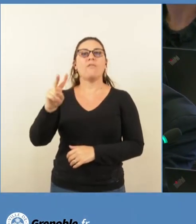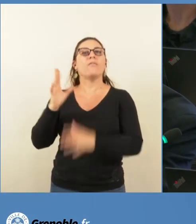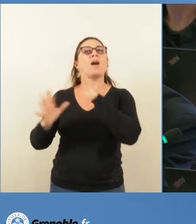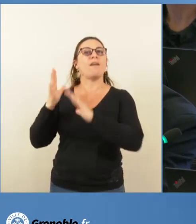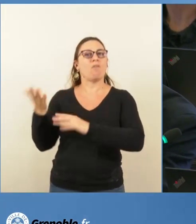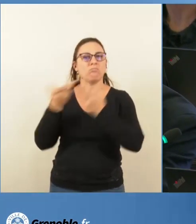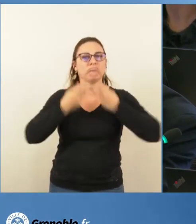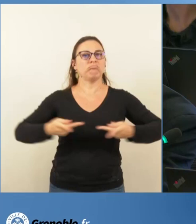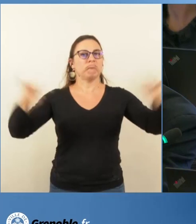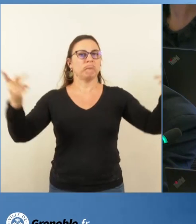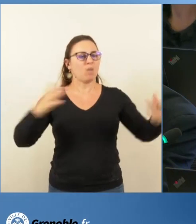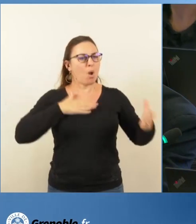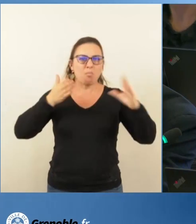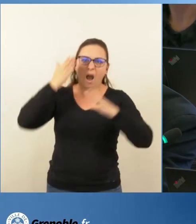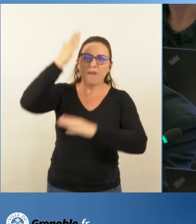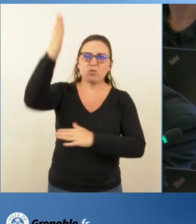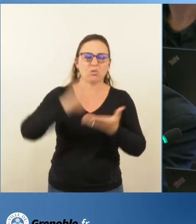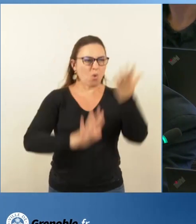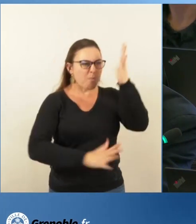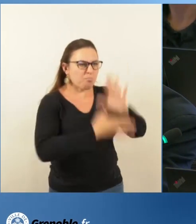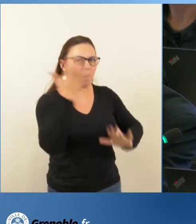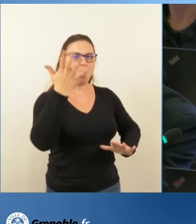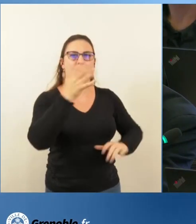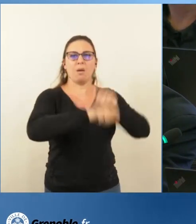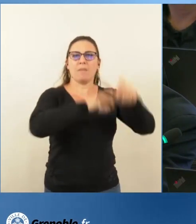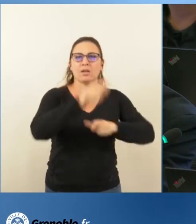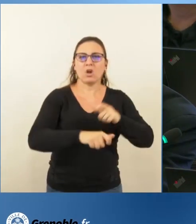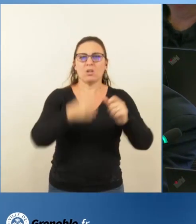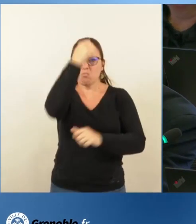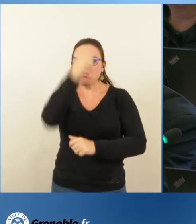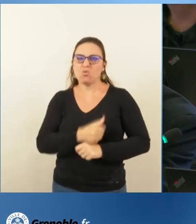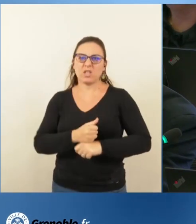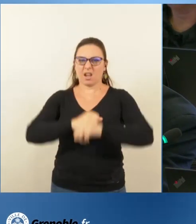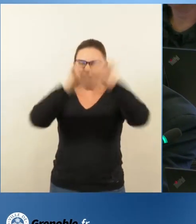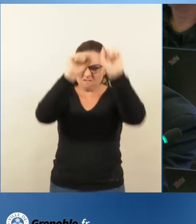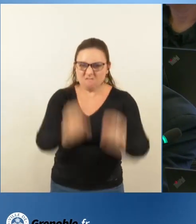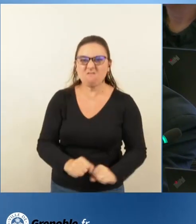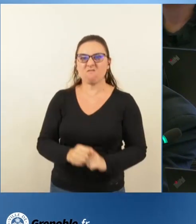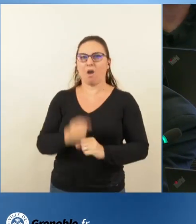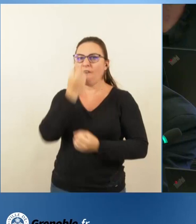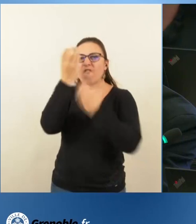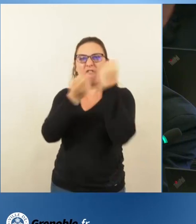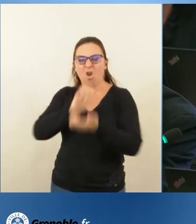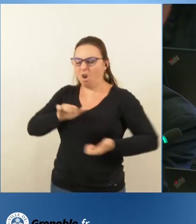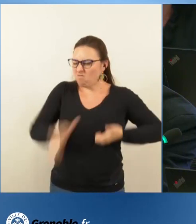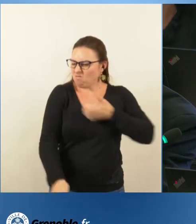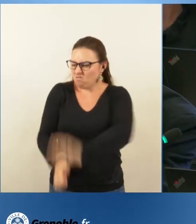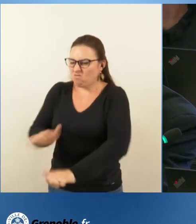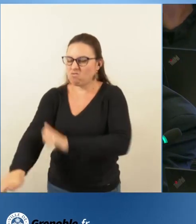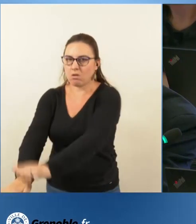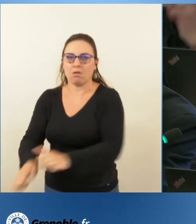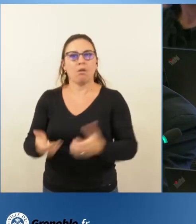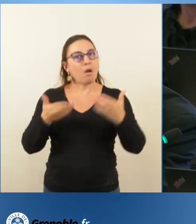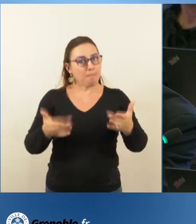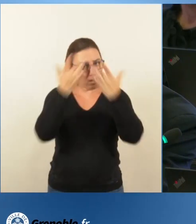notre avenir nous brûlerons Raphaël nous détruirons les musées et nous piétinerons les fleurs de l'art aujourd'hui vous voulez instaurer la